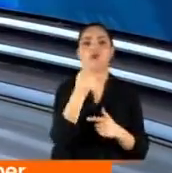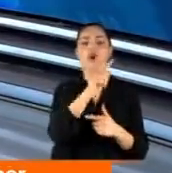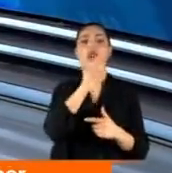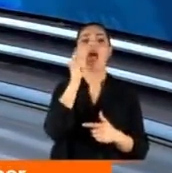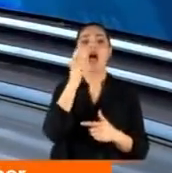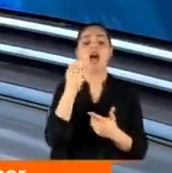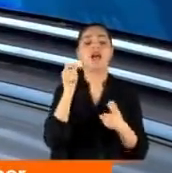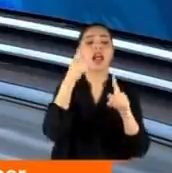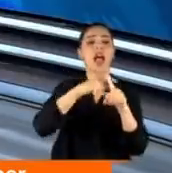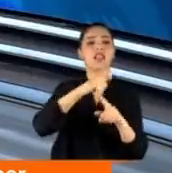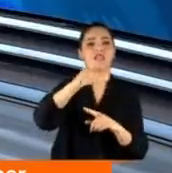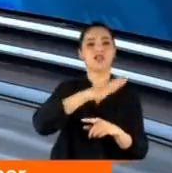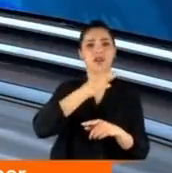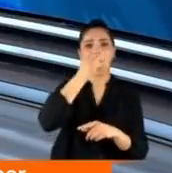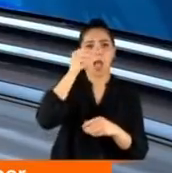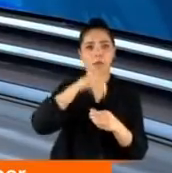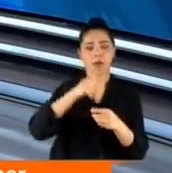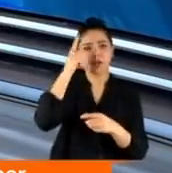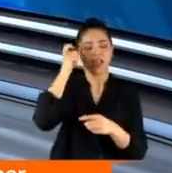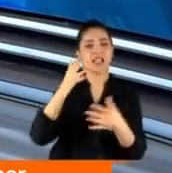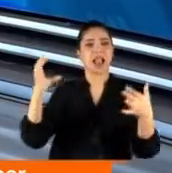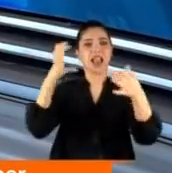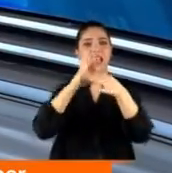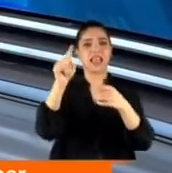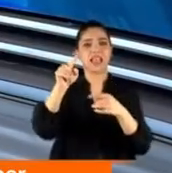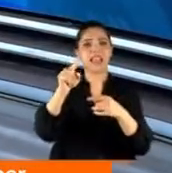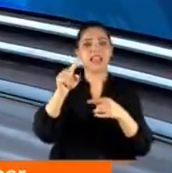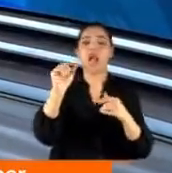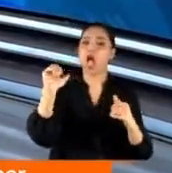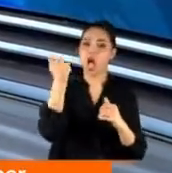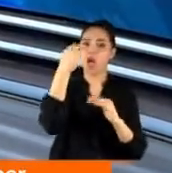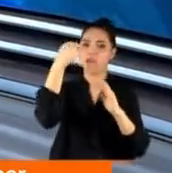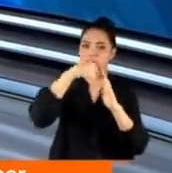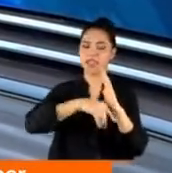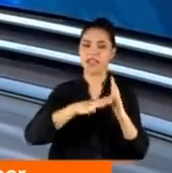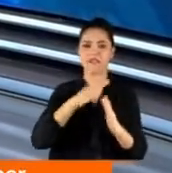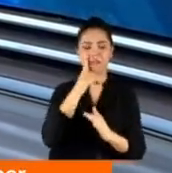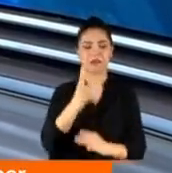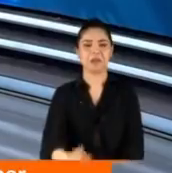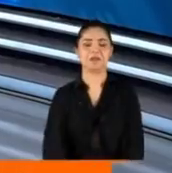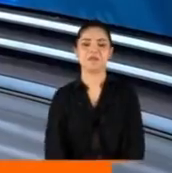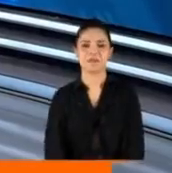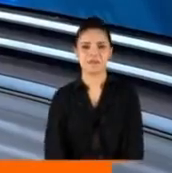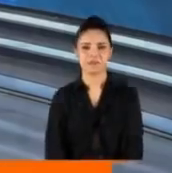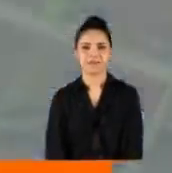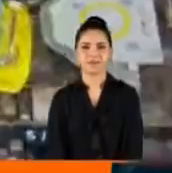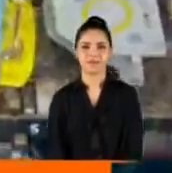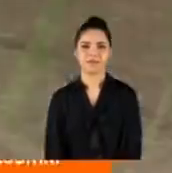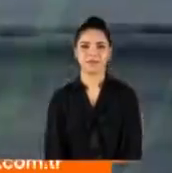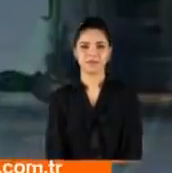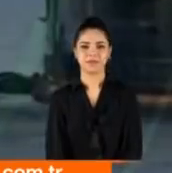Ve dahası haberimizde İsrail ile ilgili de gözden kaçırılmaması gereken bir ayrıntı var.